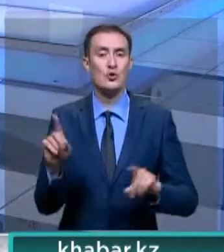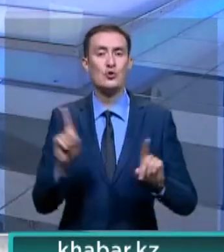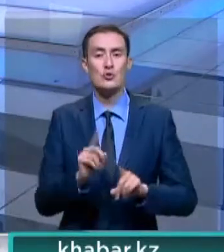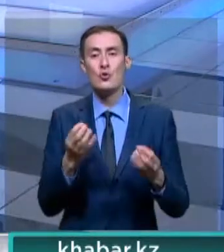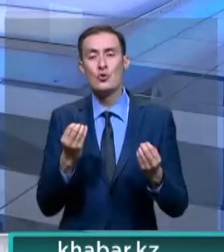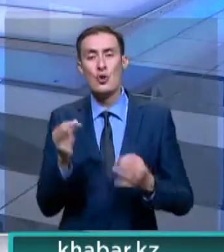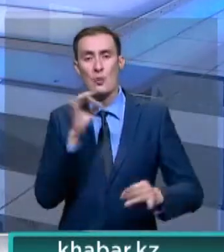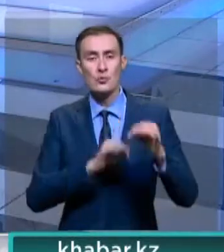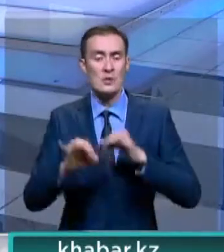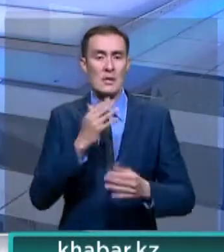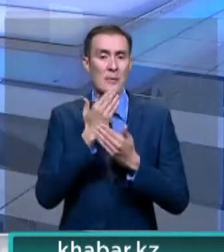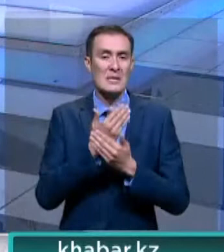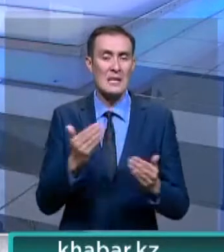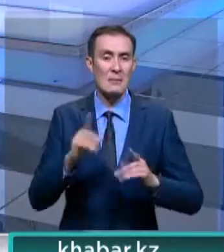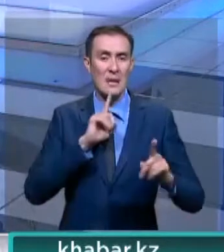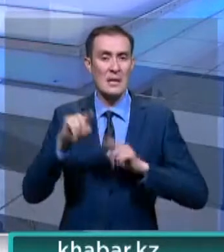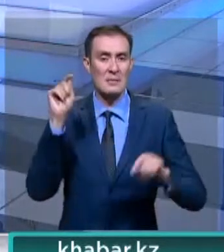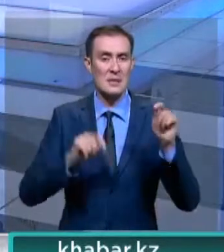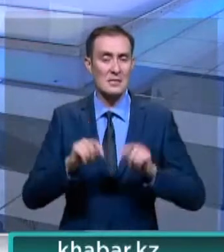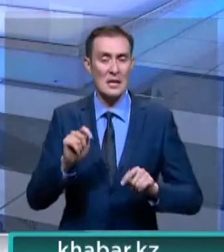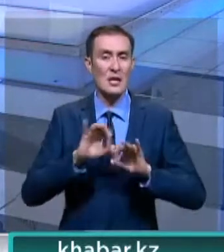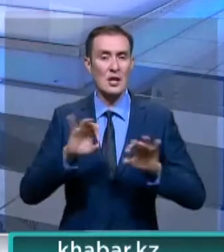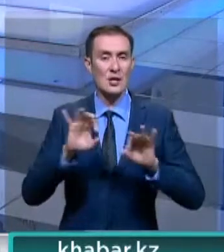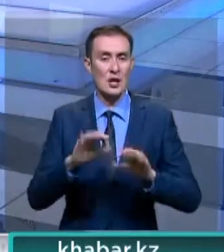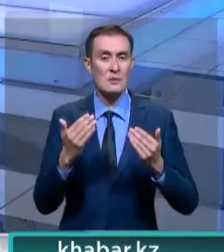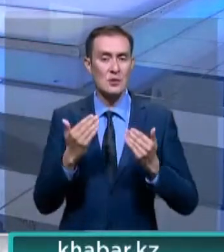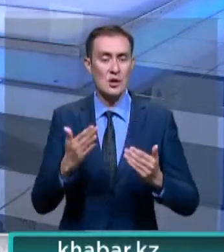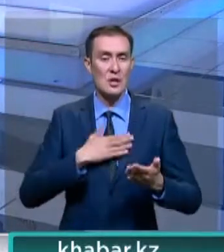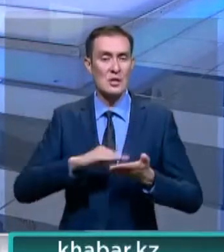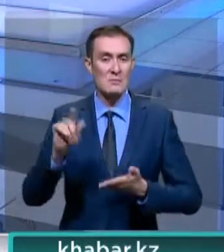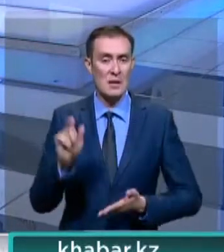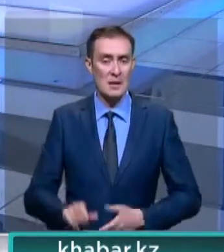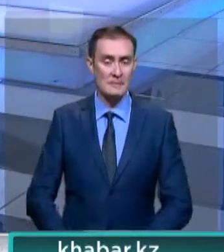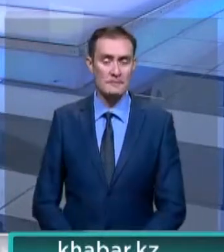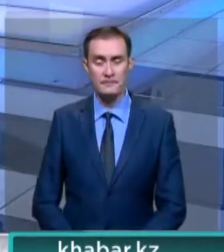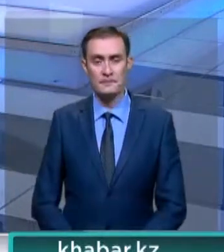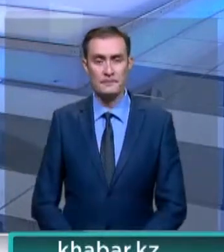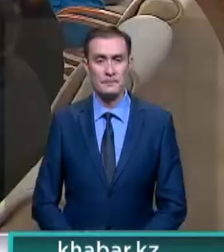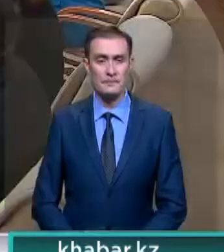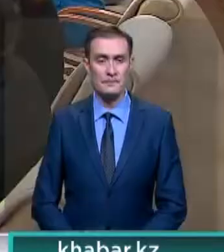что еще обсудили на последнем пленарном заседании, расскажет моя коллега Айгуля Мантаева.